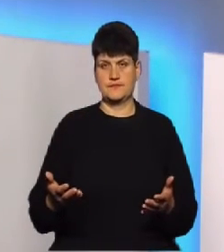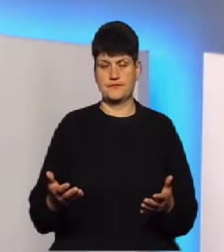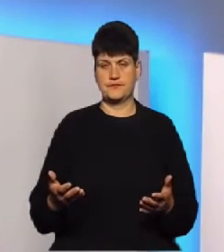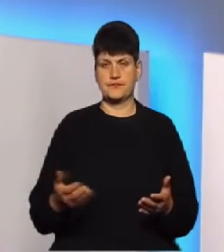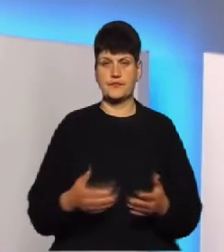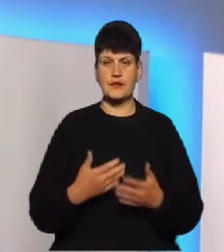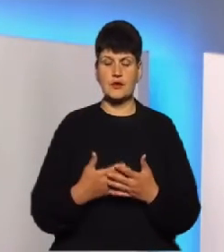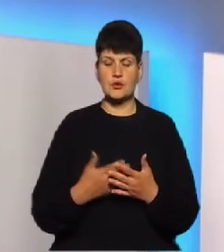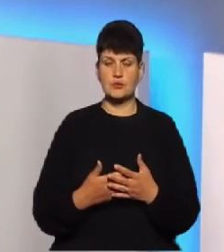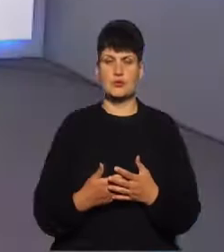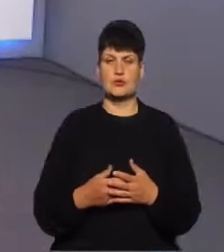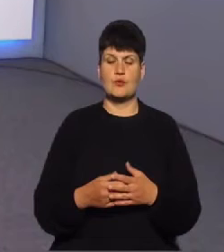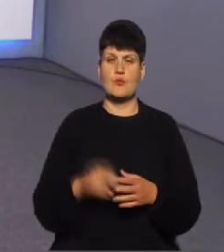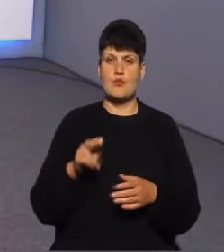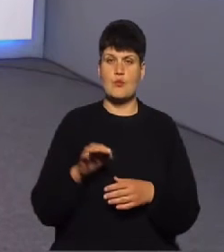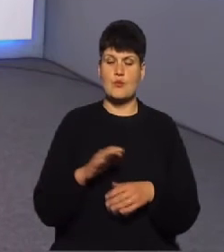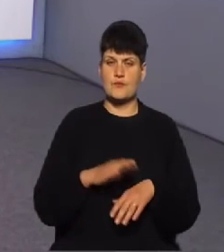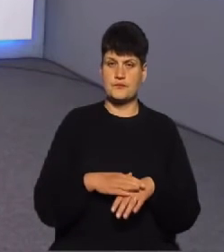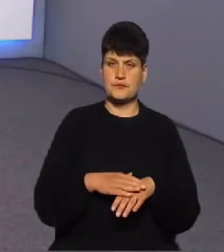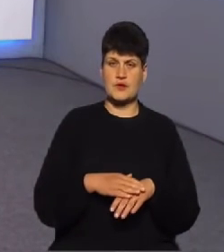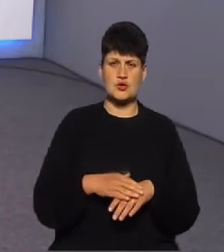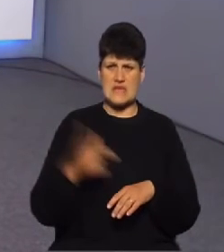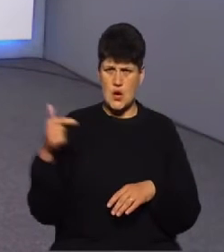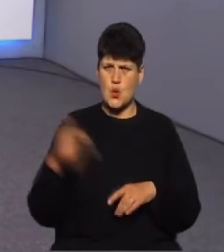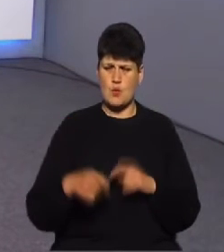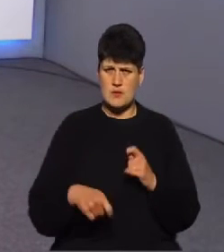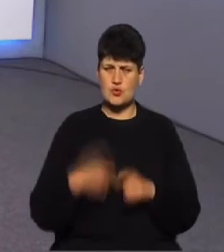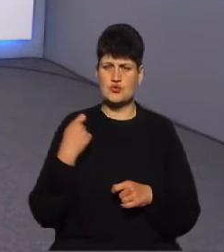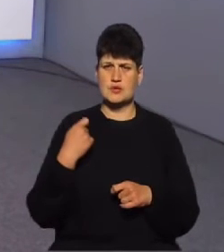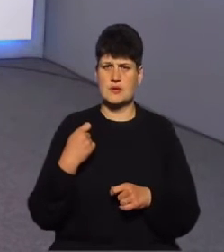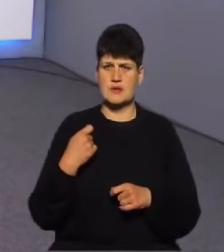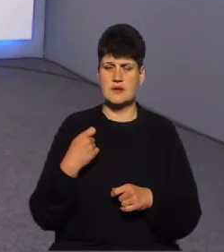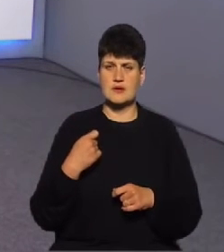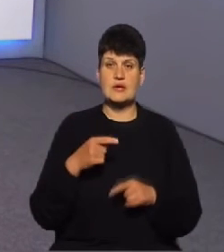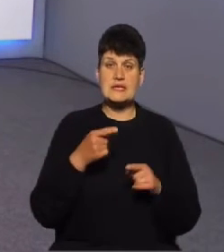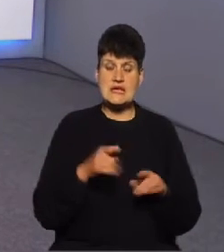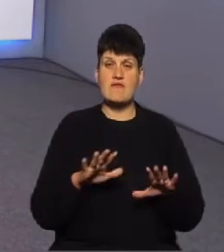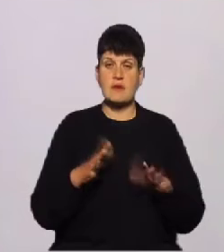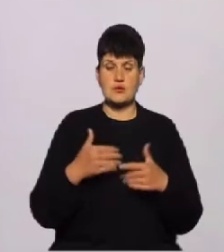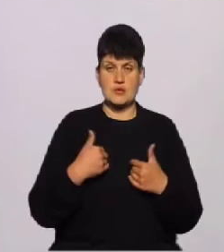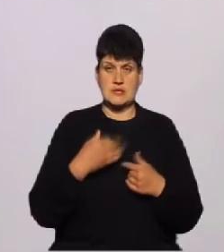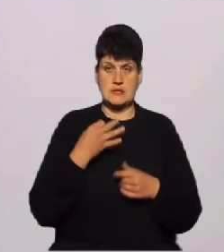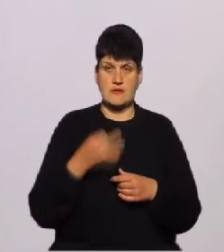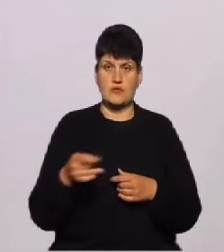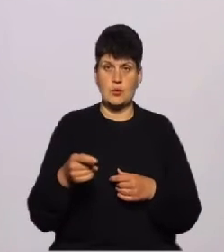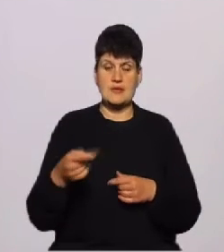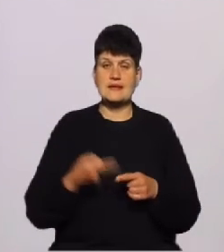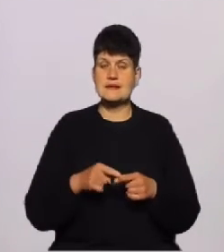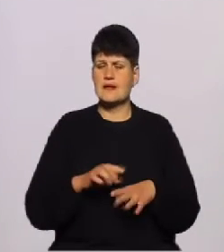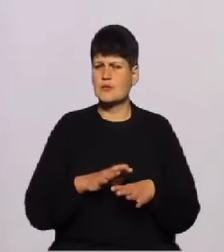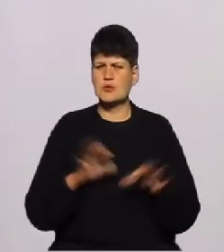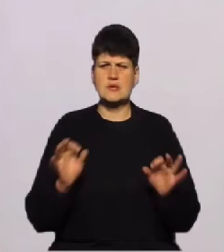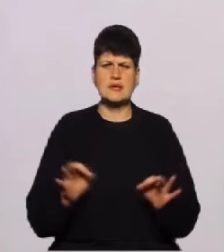ну, тобто навіть якщо це грубе порушення, якщо це не просто там, цей, до речі, випадок, про який я згадувала в Тернополі, то не було ніяких судових